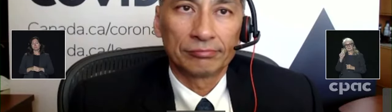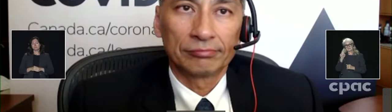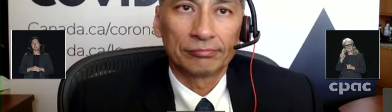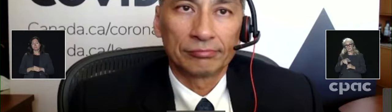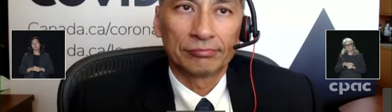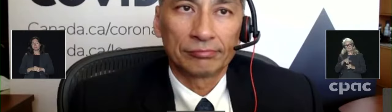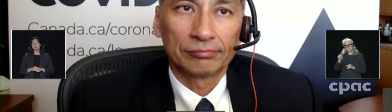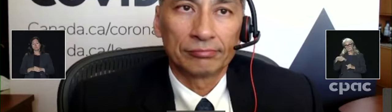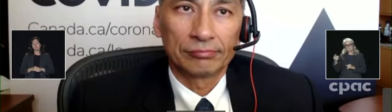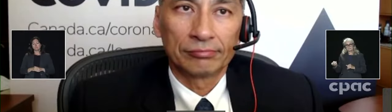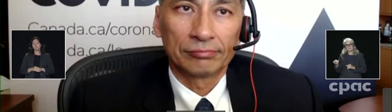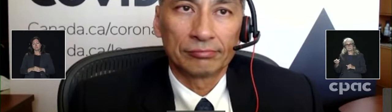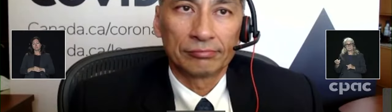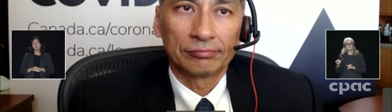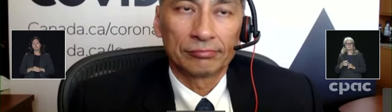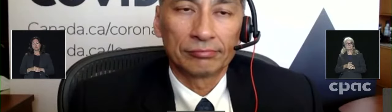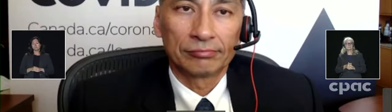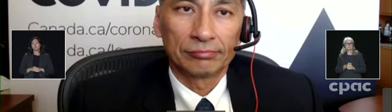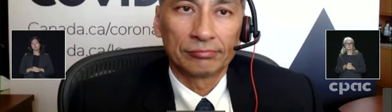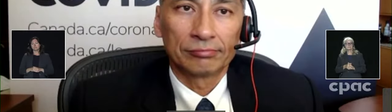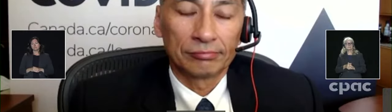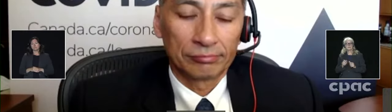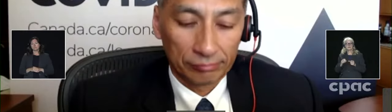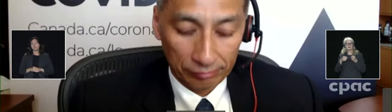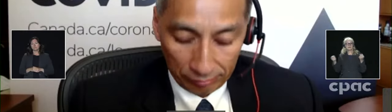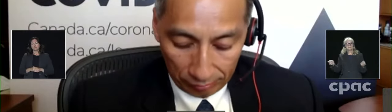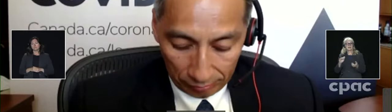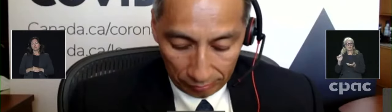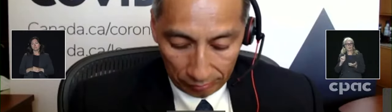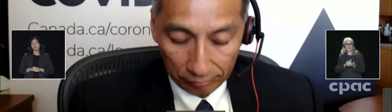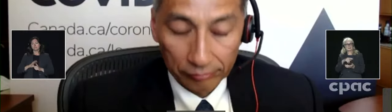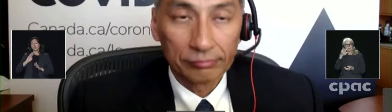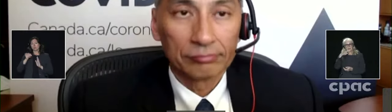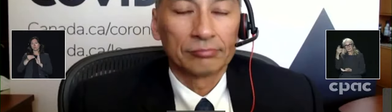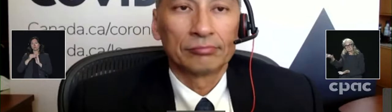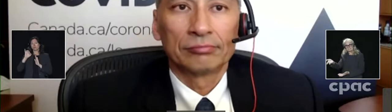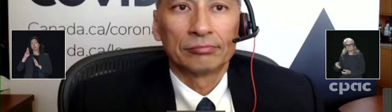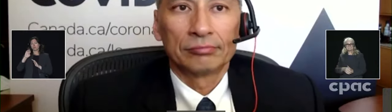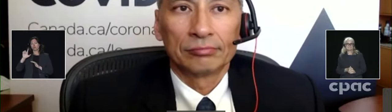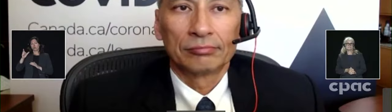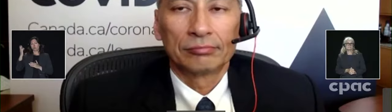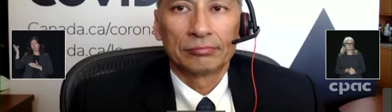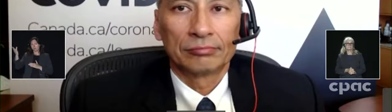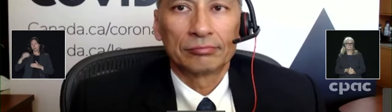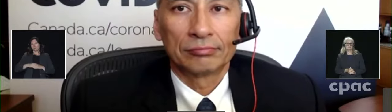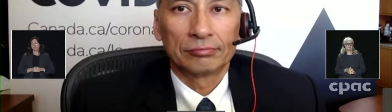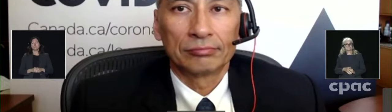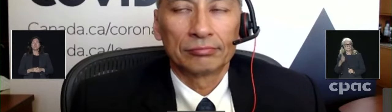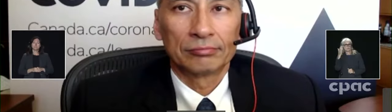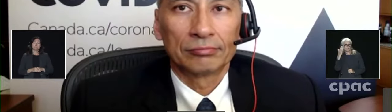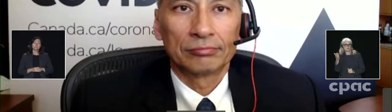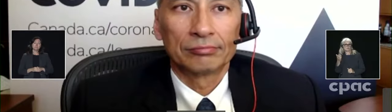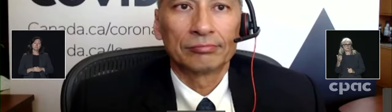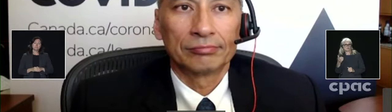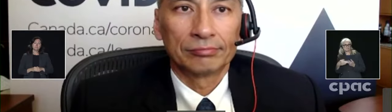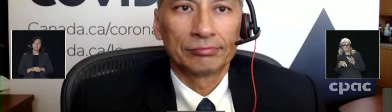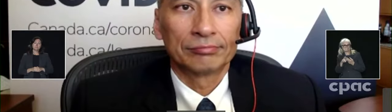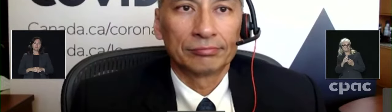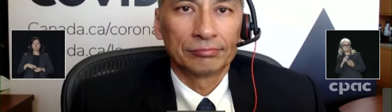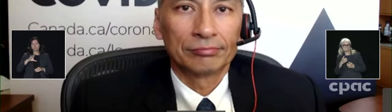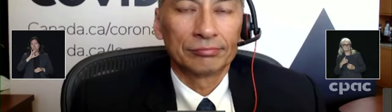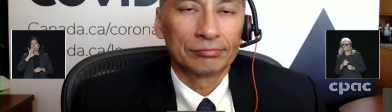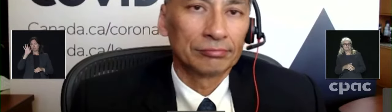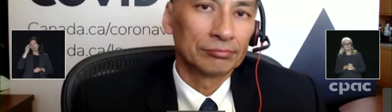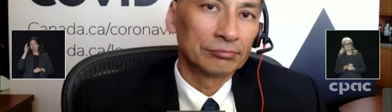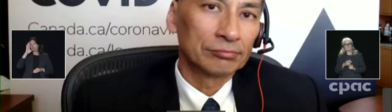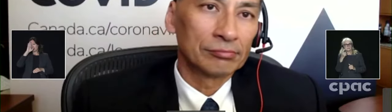La prochaine question de Anne-Caroline Desplanques, Le Journal de Montréal. La parole est à vous. Oui, bonjour, merci de prendre ma question.